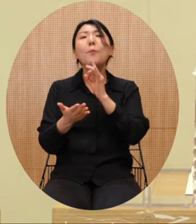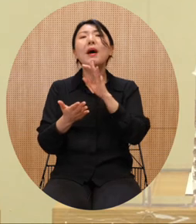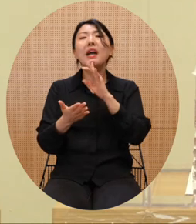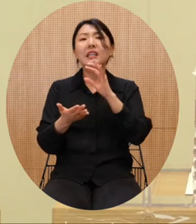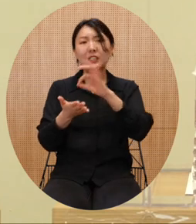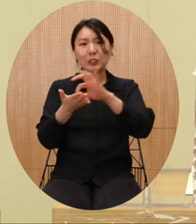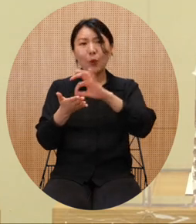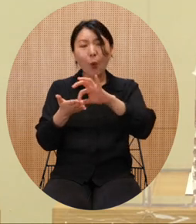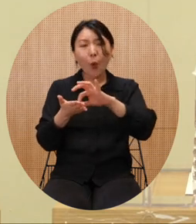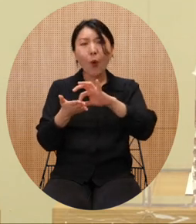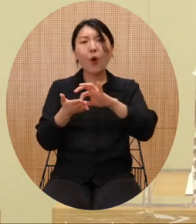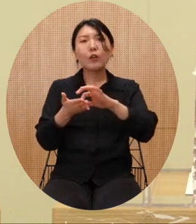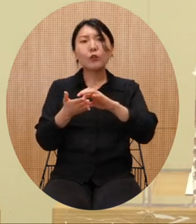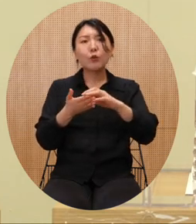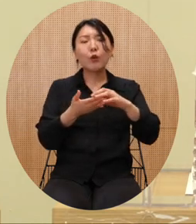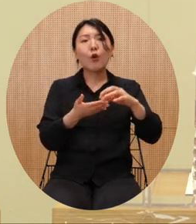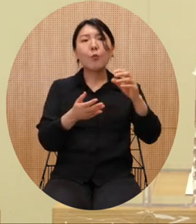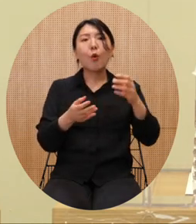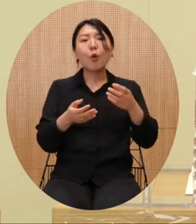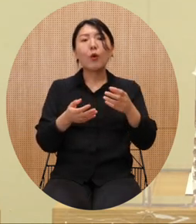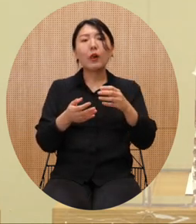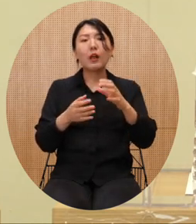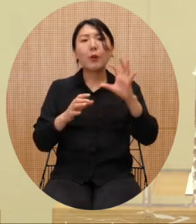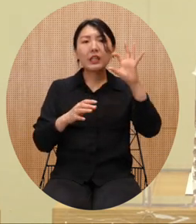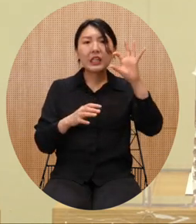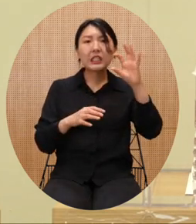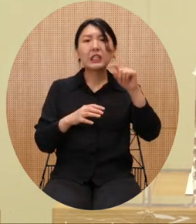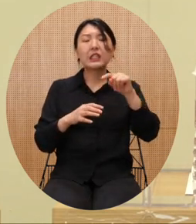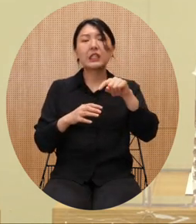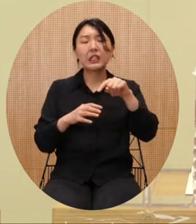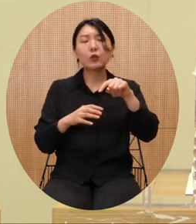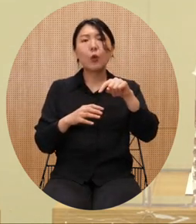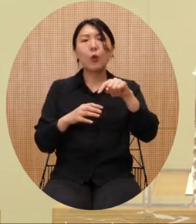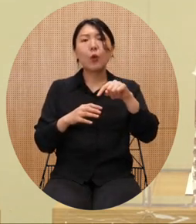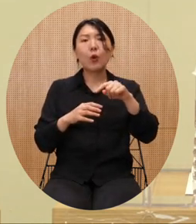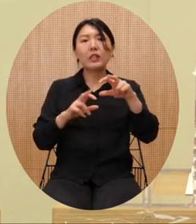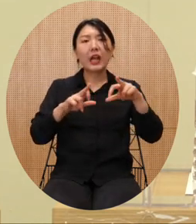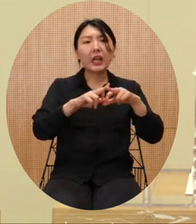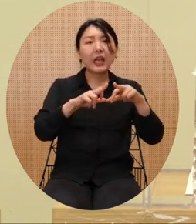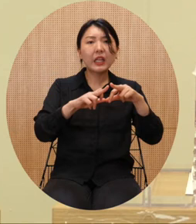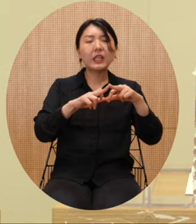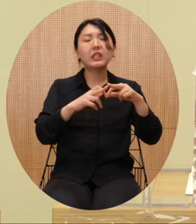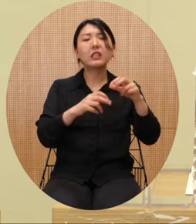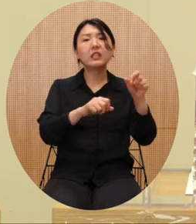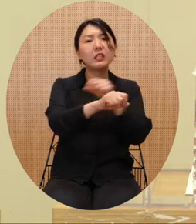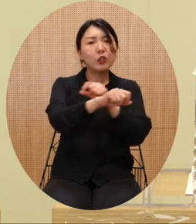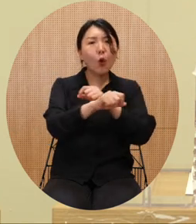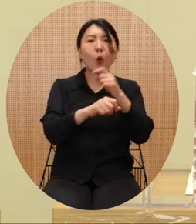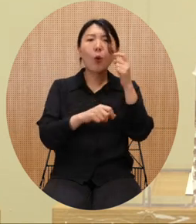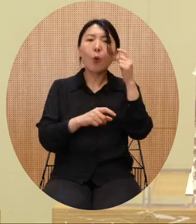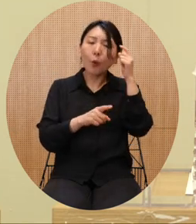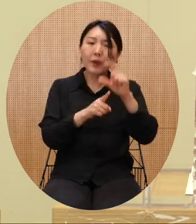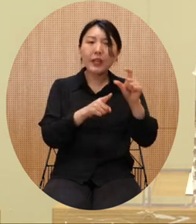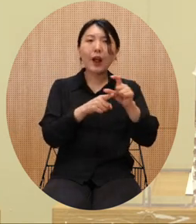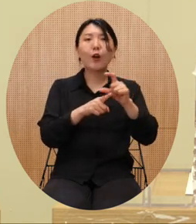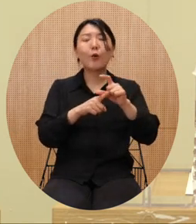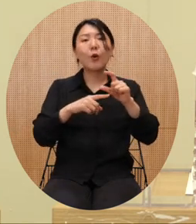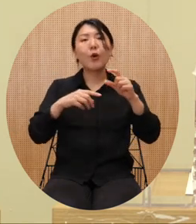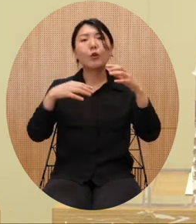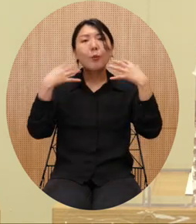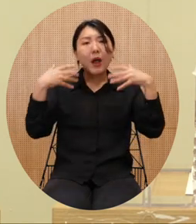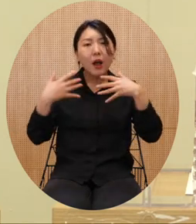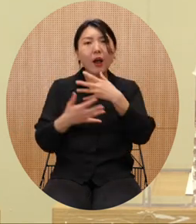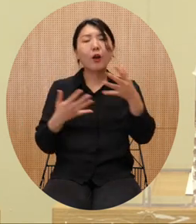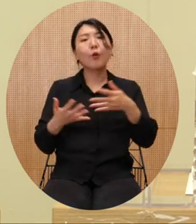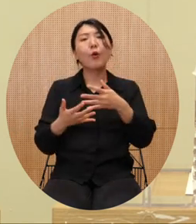방 면적 기준을 설정하고 수납 공간을 인정해주고 화장실과 목욕실 같은 경우에도 장애인과 노인 특성을 고려하고 채광,